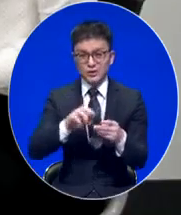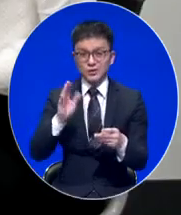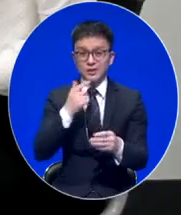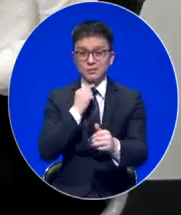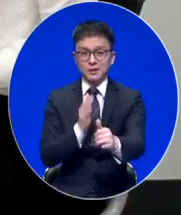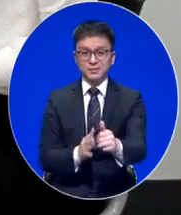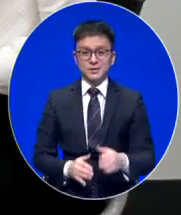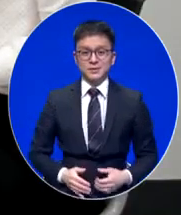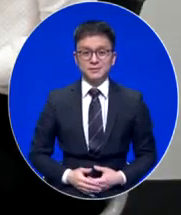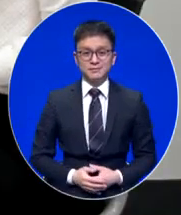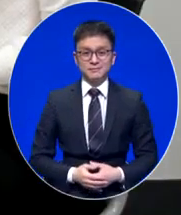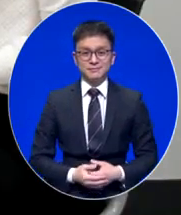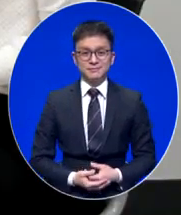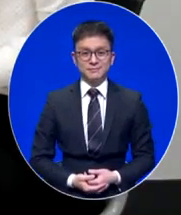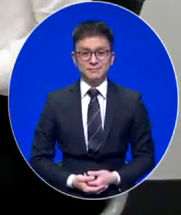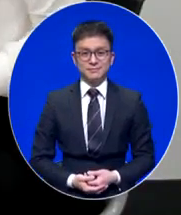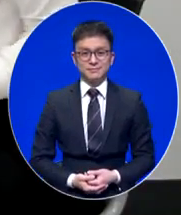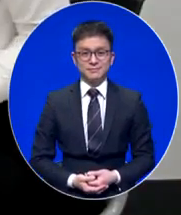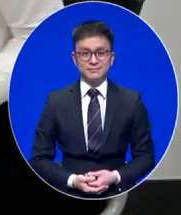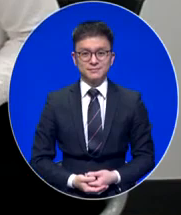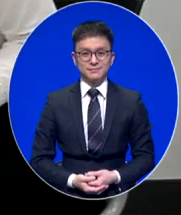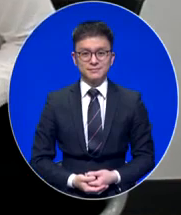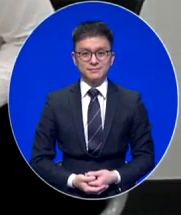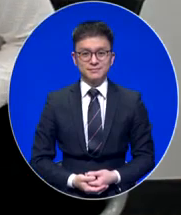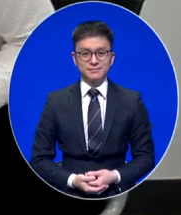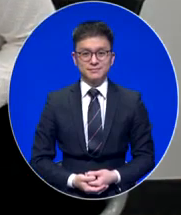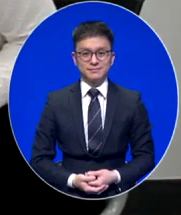오늘 말씀 고맙습니다 네 감사합니다